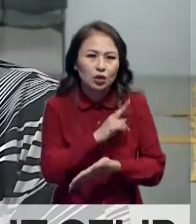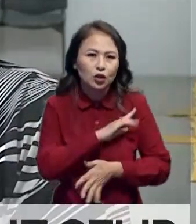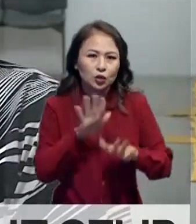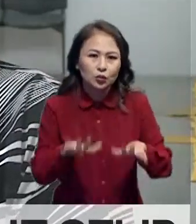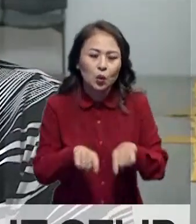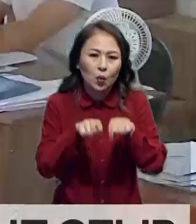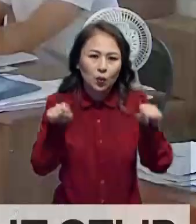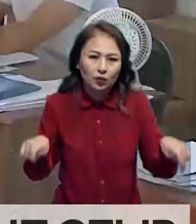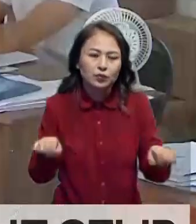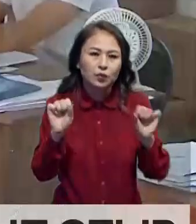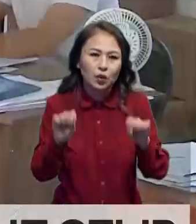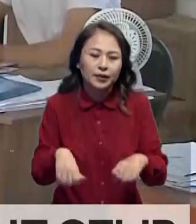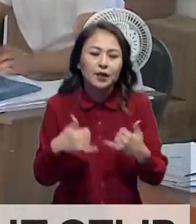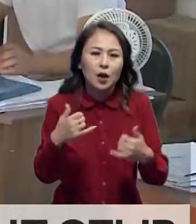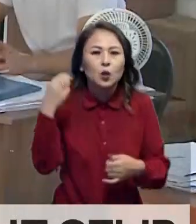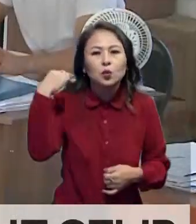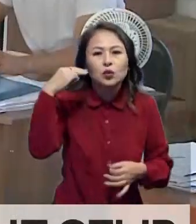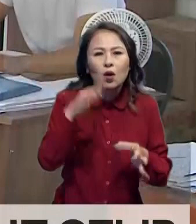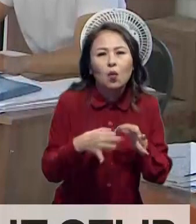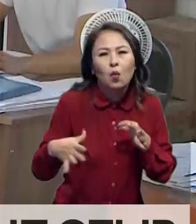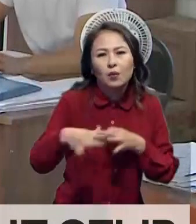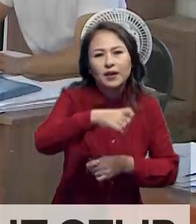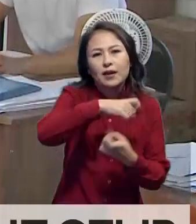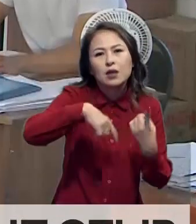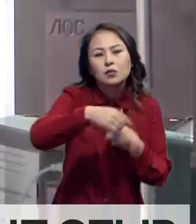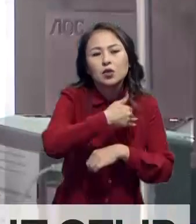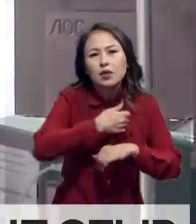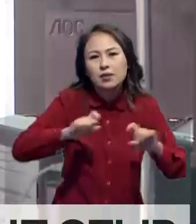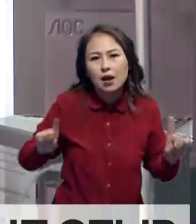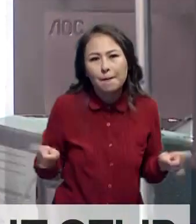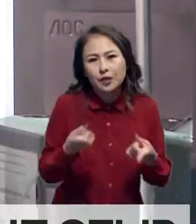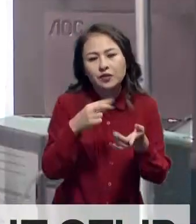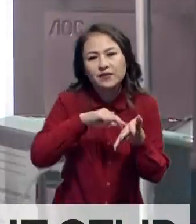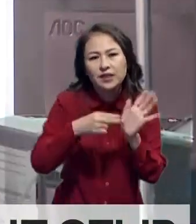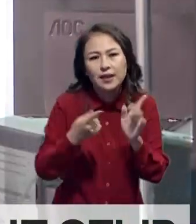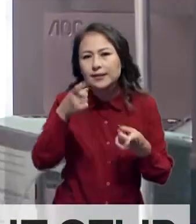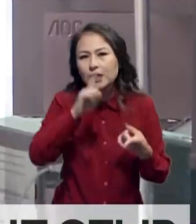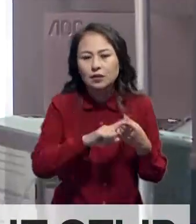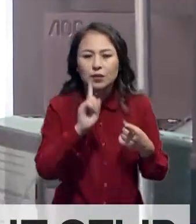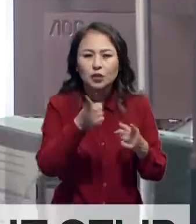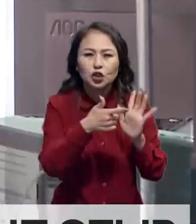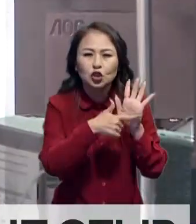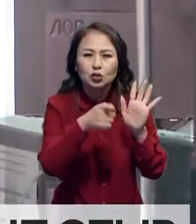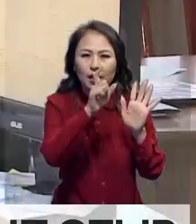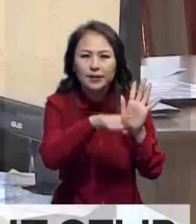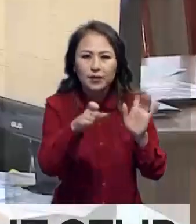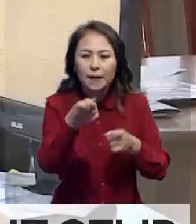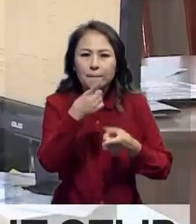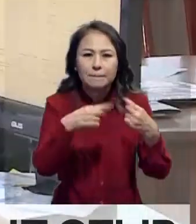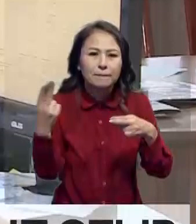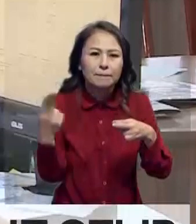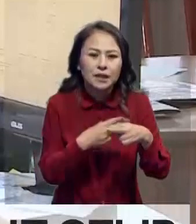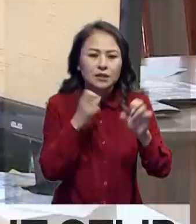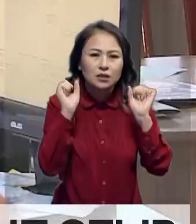орындарын ашып жұмыс істеуде. Биыл Түркістан облысы бойынша кәсіпкерлікті дамыту жөніндегі ұлттық жобаға сәйкес 1700 азаматқа қайтарымсыз